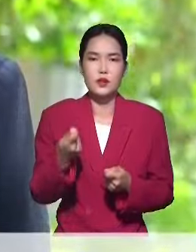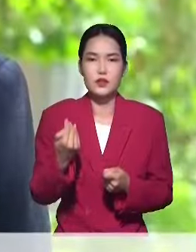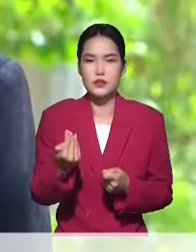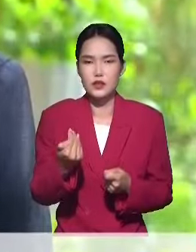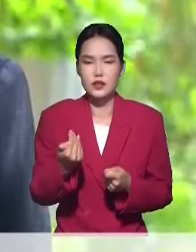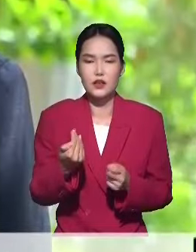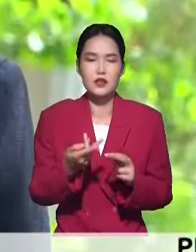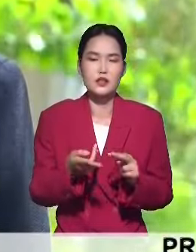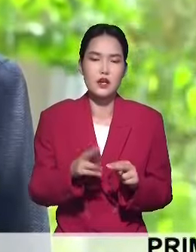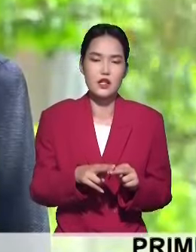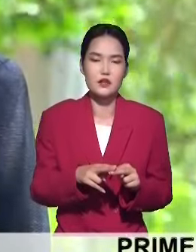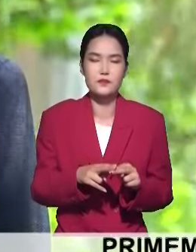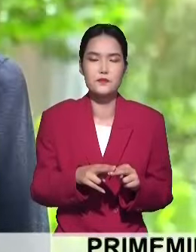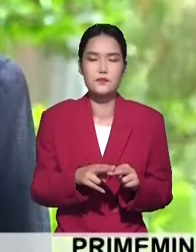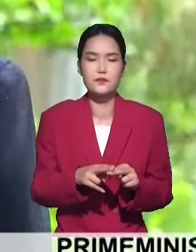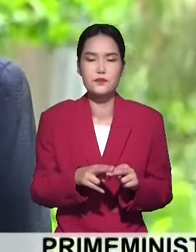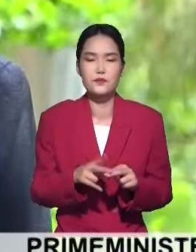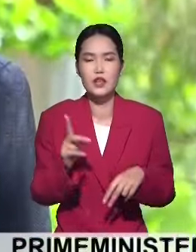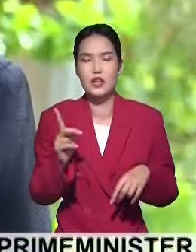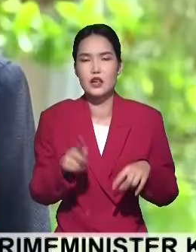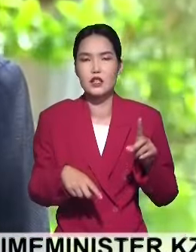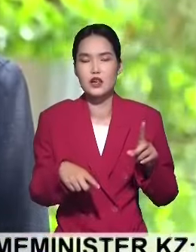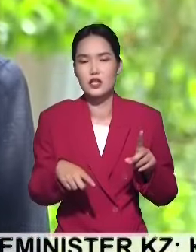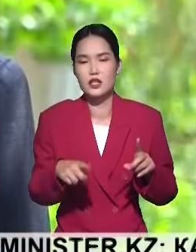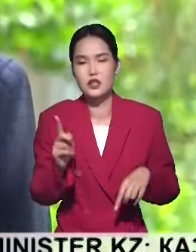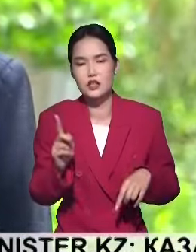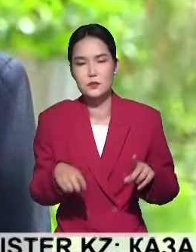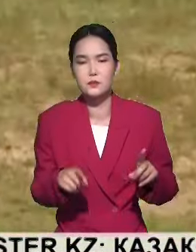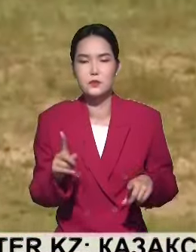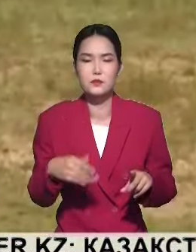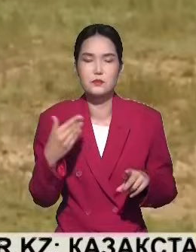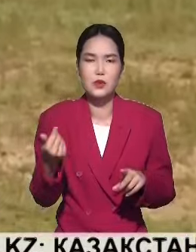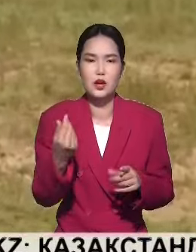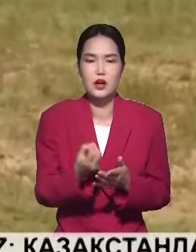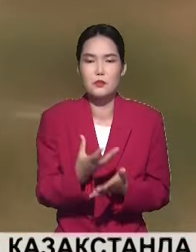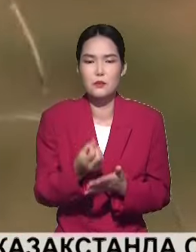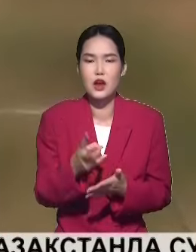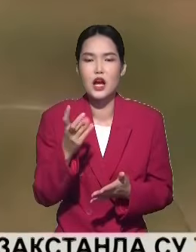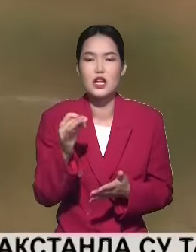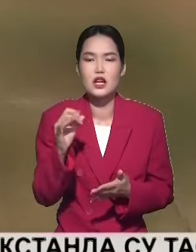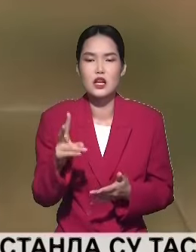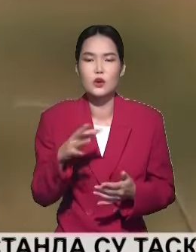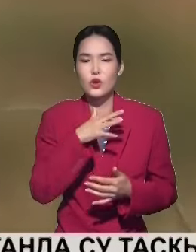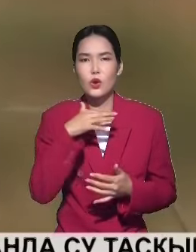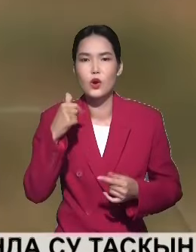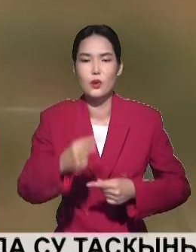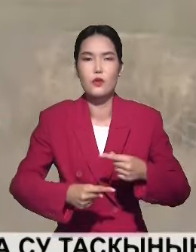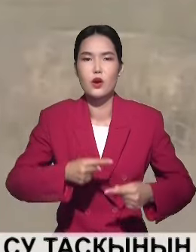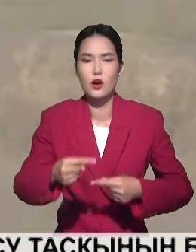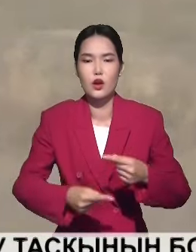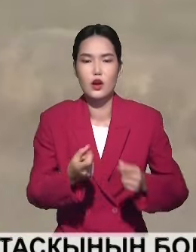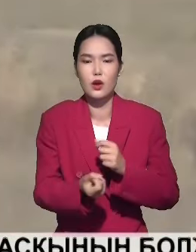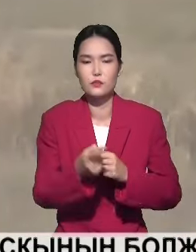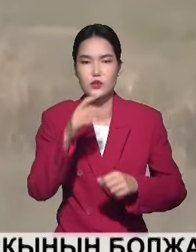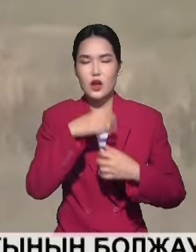ол мәнаға 3 000 000-ға жақындайды деген мәнаға сөз ғой. Кейіктің көбейгеніне шаруалар алаңдаулы. Жеріне түскен